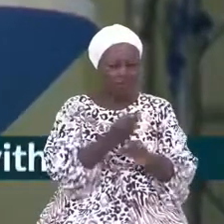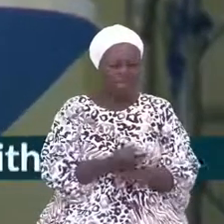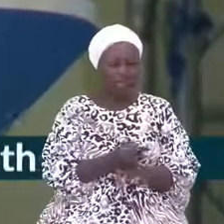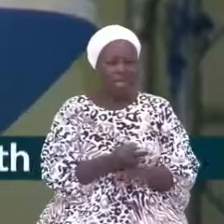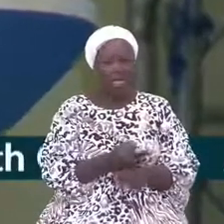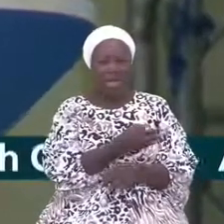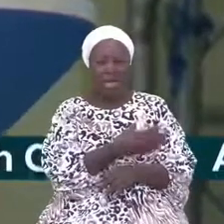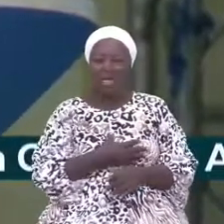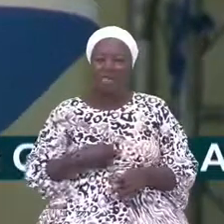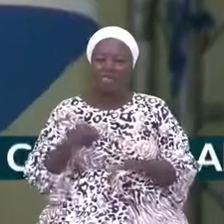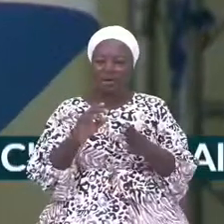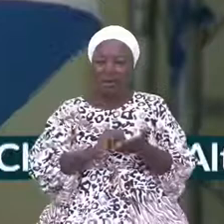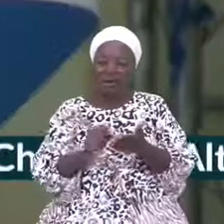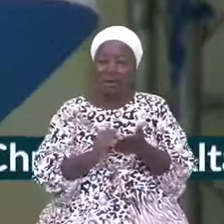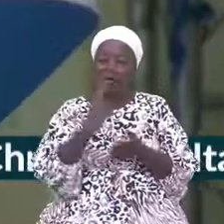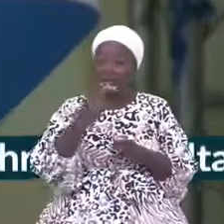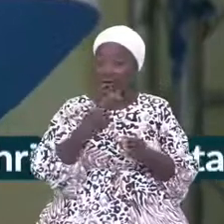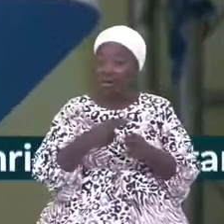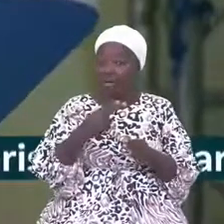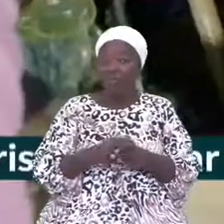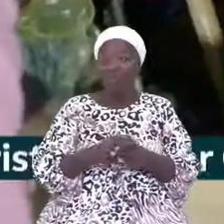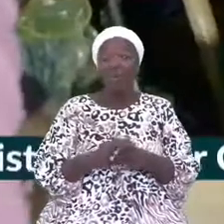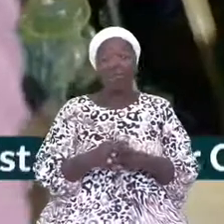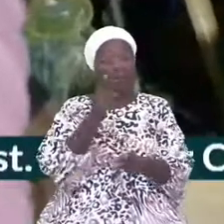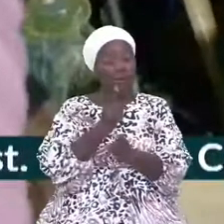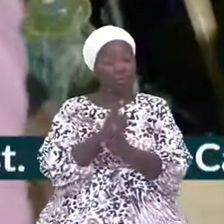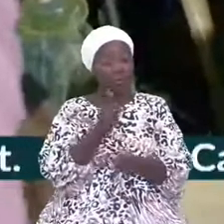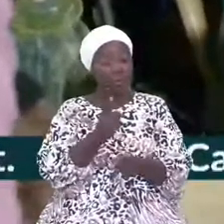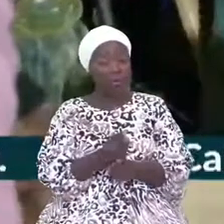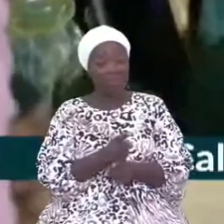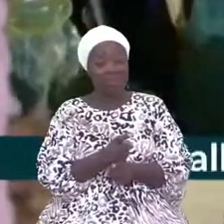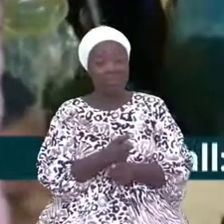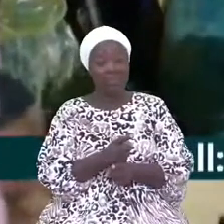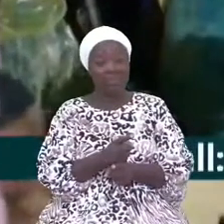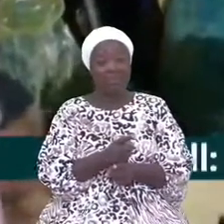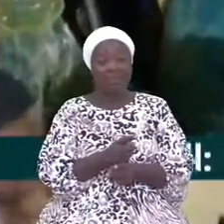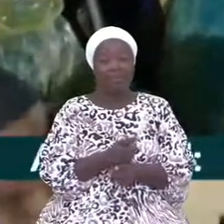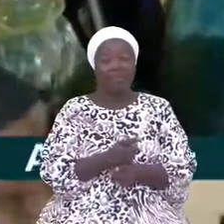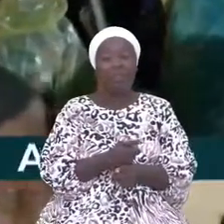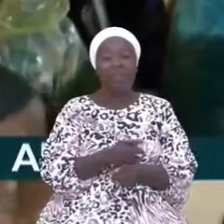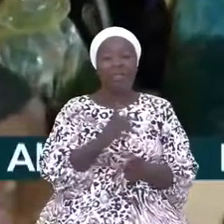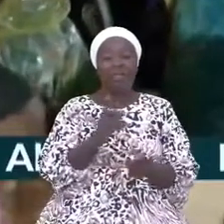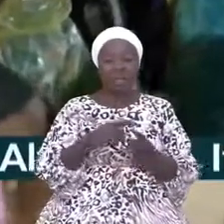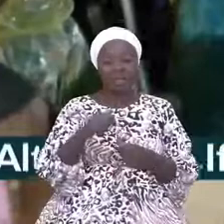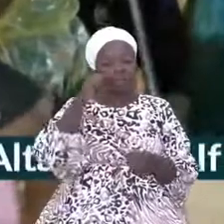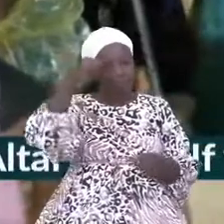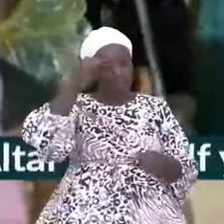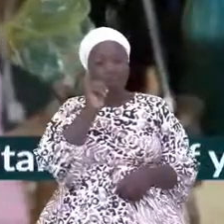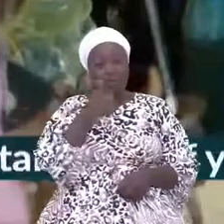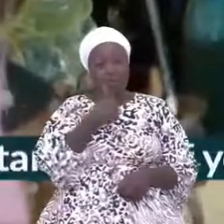leur adresse, leur numéro de téléphone, tout ce qui est demandé sur ces formulaires.